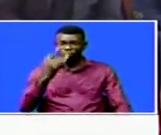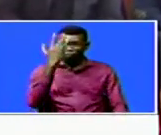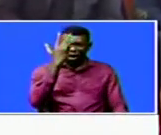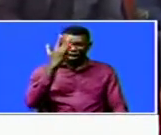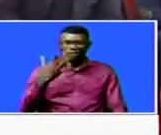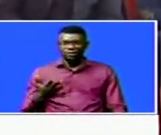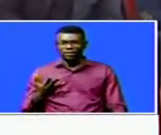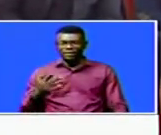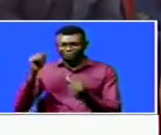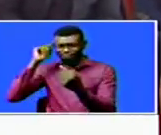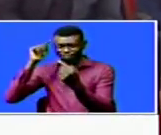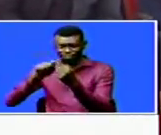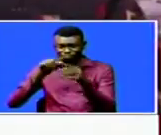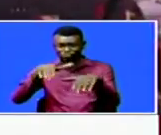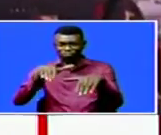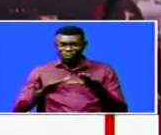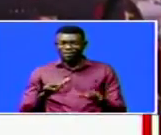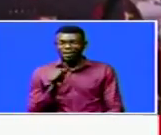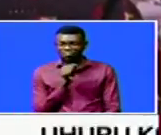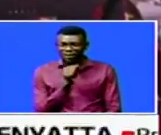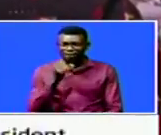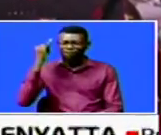kumsindikiza mzee kwa safari yake ya mwisho.